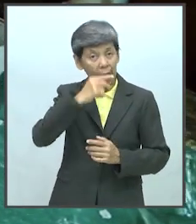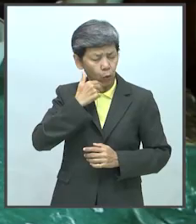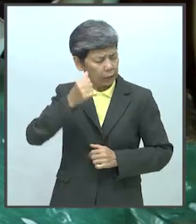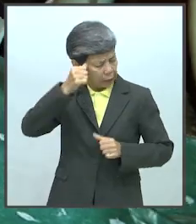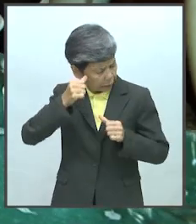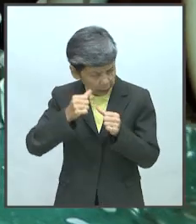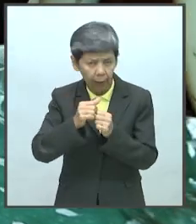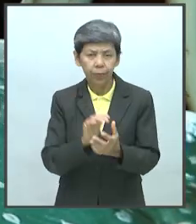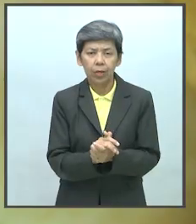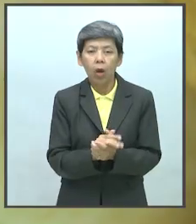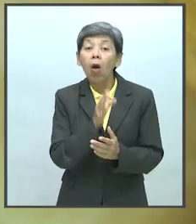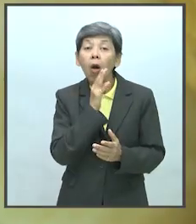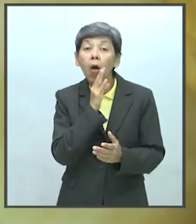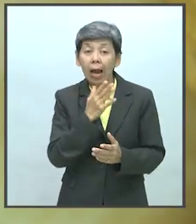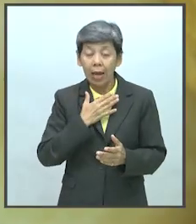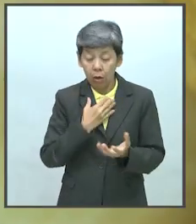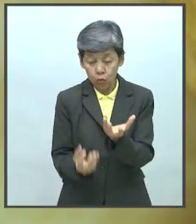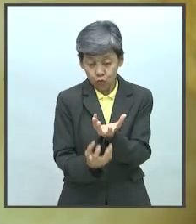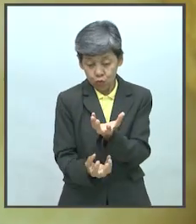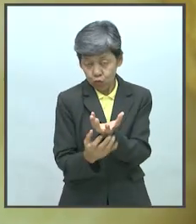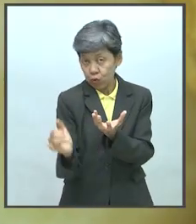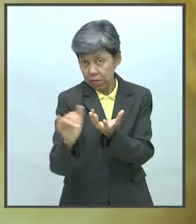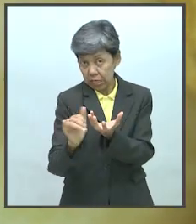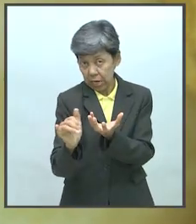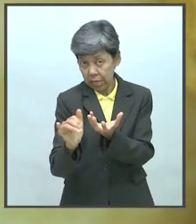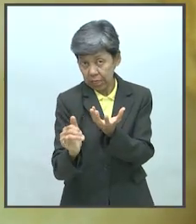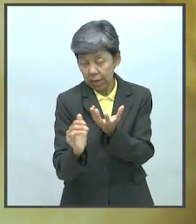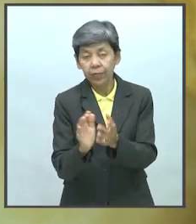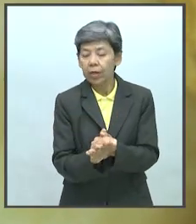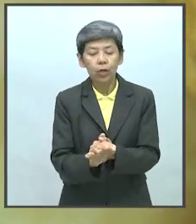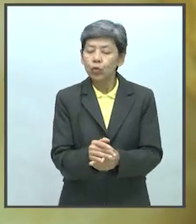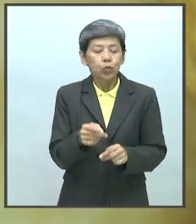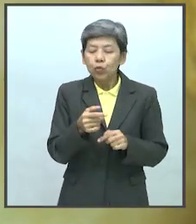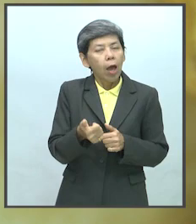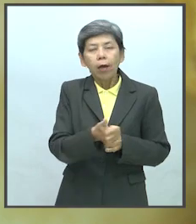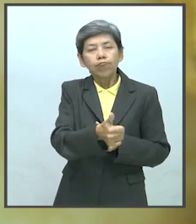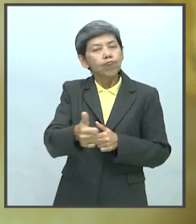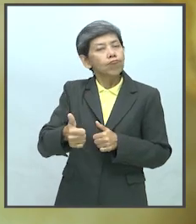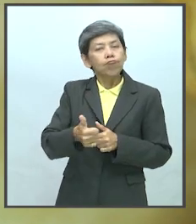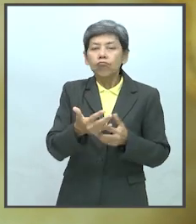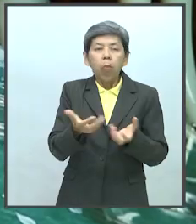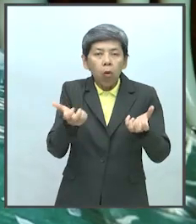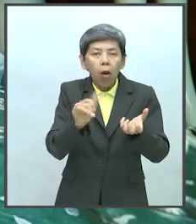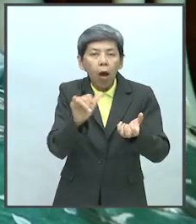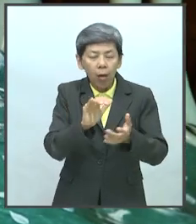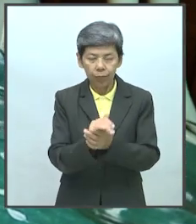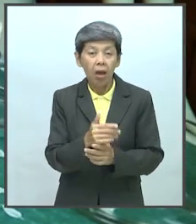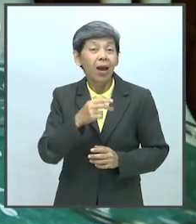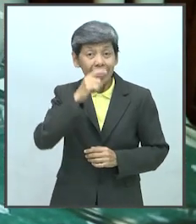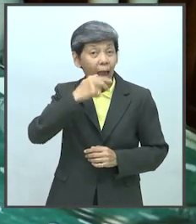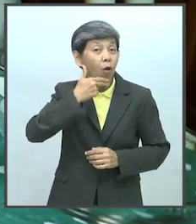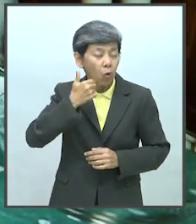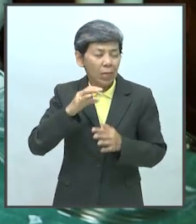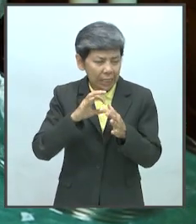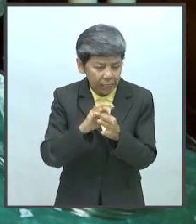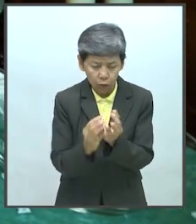ยคือตราบใดที่เรายังไม่เปิดไฟขนมจะยังไม่เสียหาย ค ่ ะ นะครับเพราะว่าขนมไทยจริงๆแล้วเป็นเรื่องของการคุม